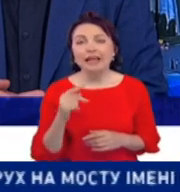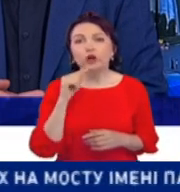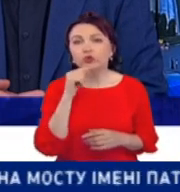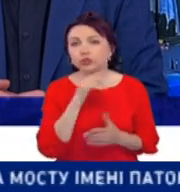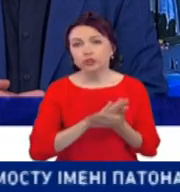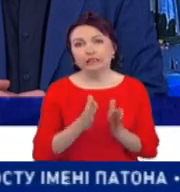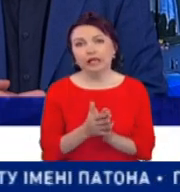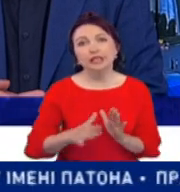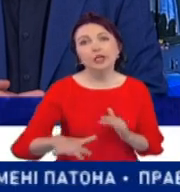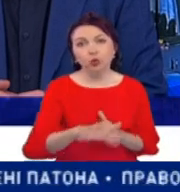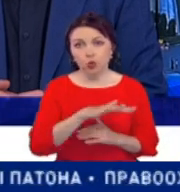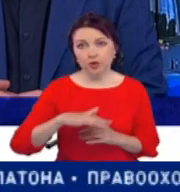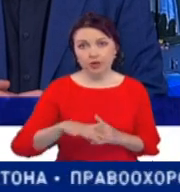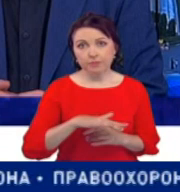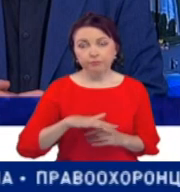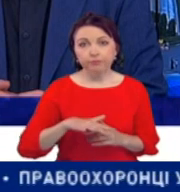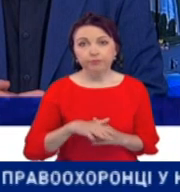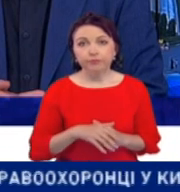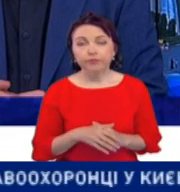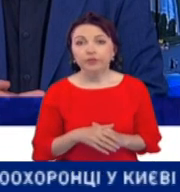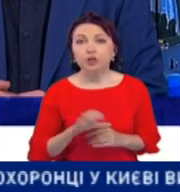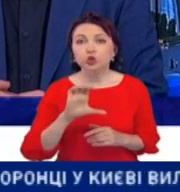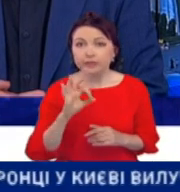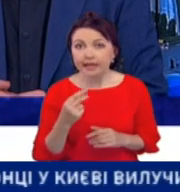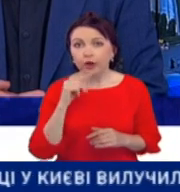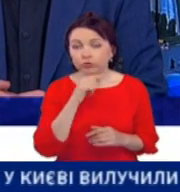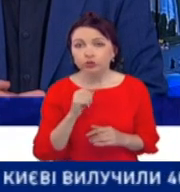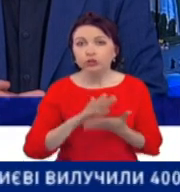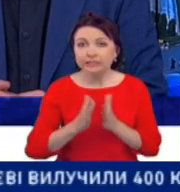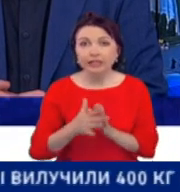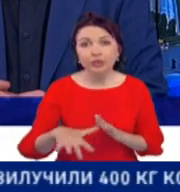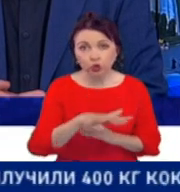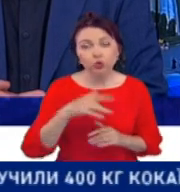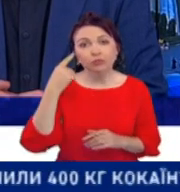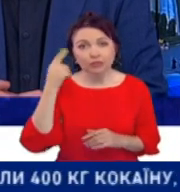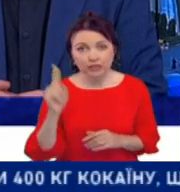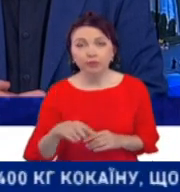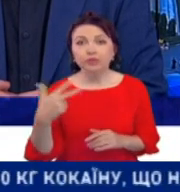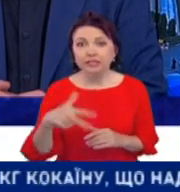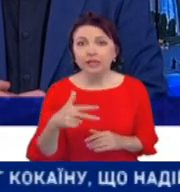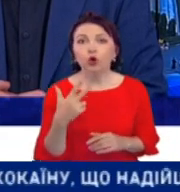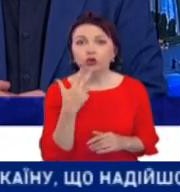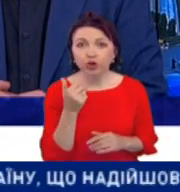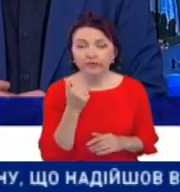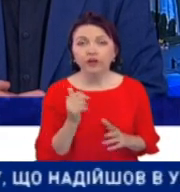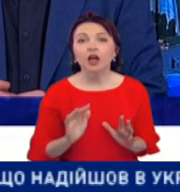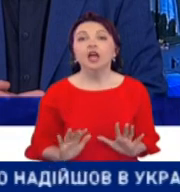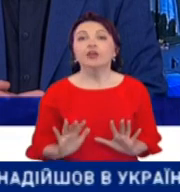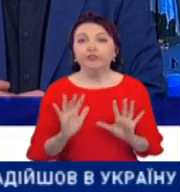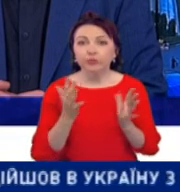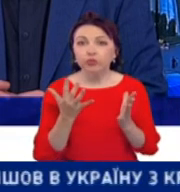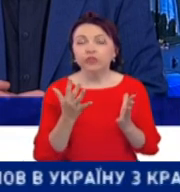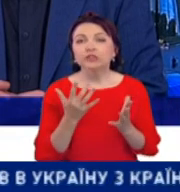взагалі території. І щодо соціально-економічного стану території, ми знаємо, що 30 червня там відбулася